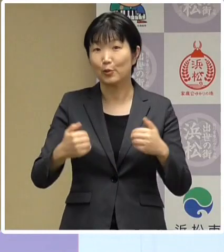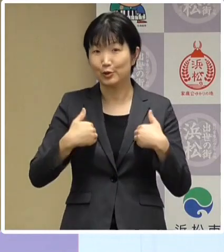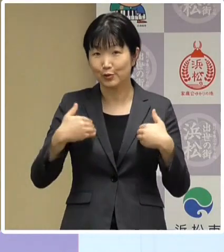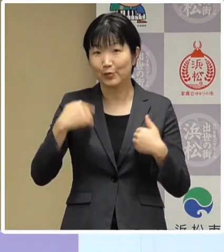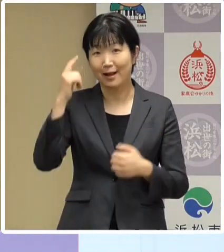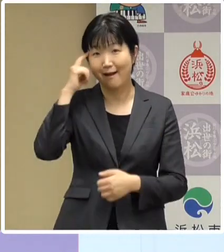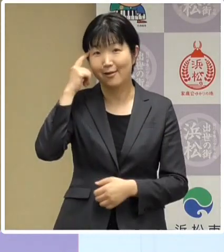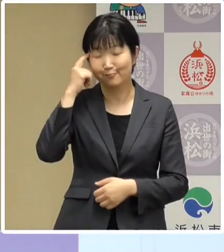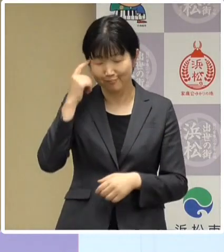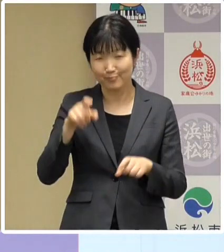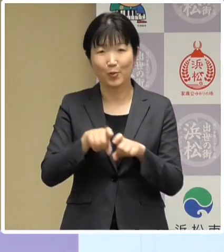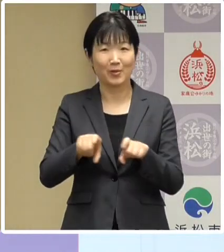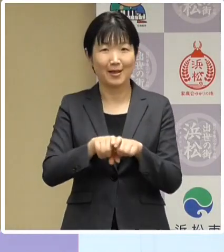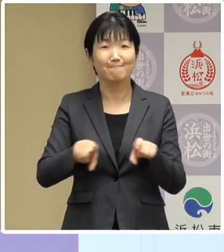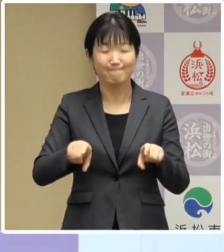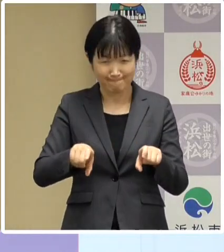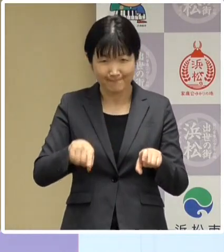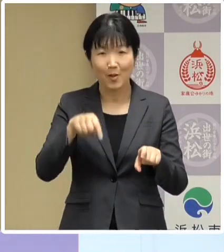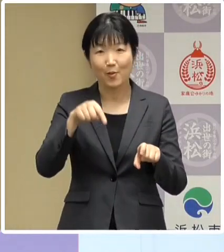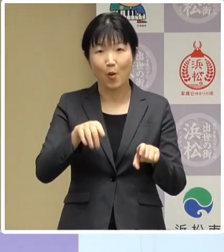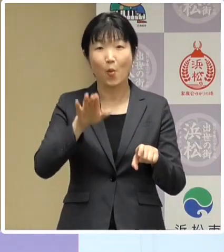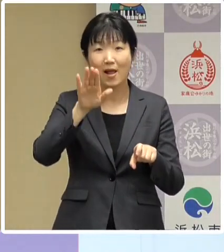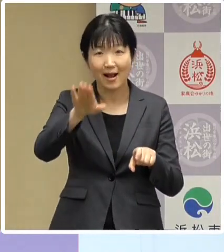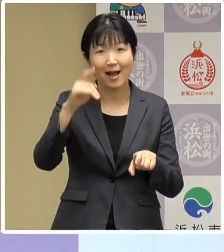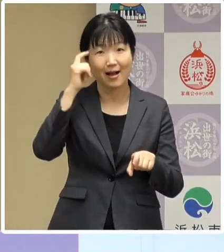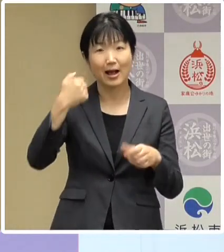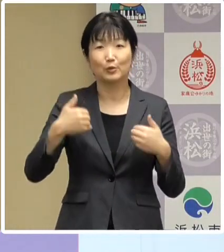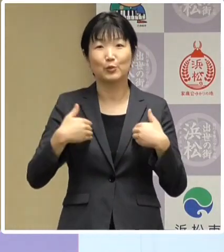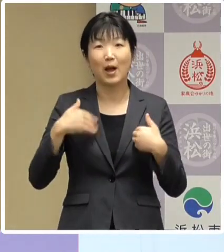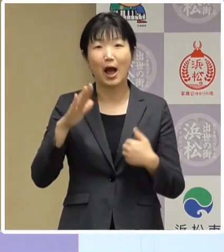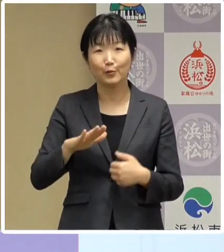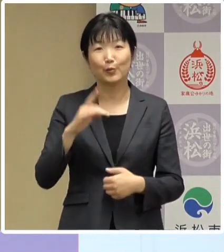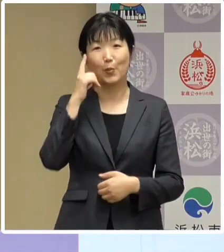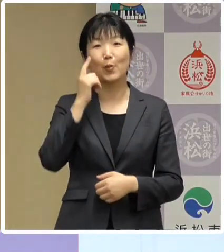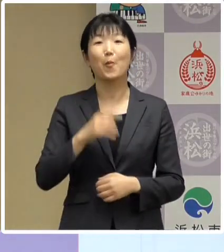あの当然検討していく必要があるというふうには思っております。